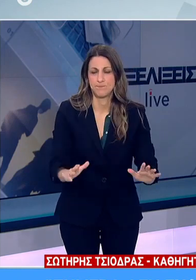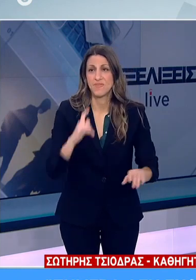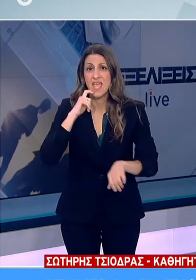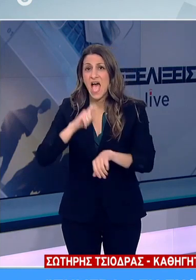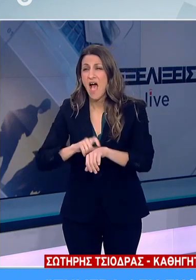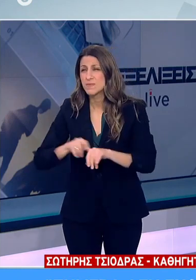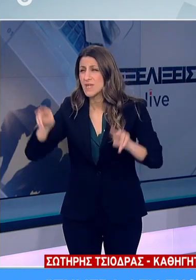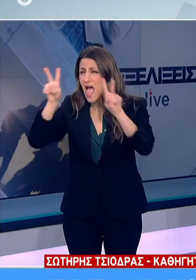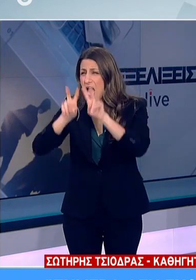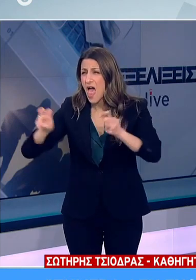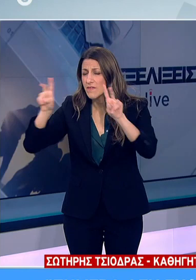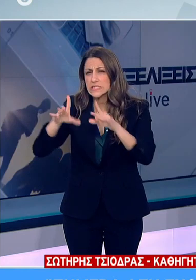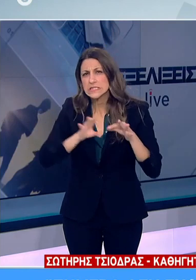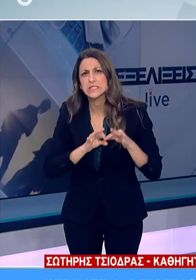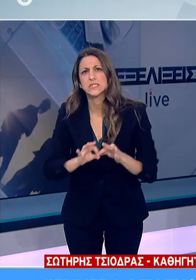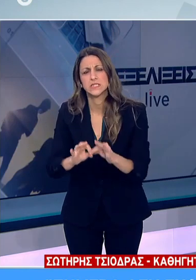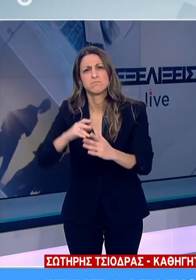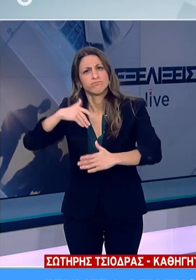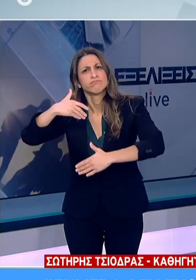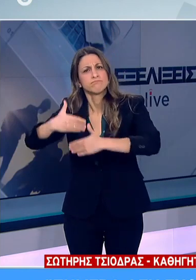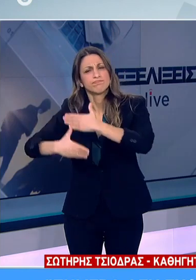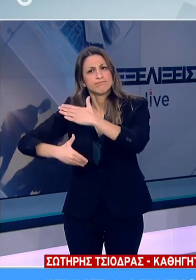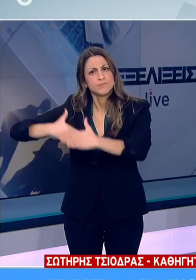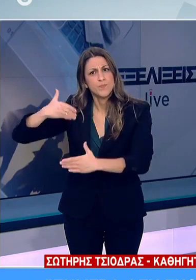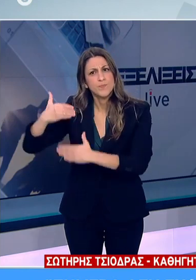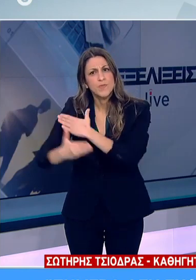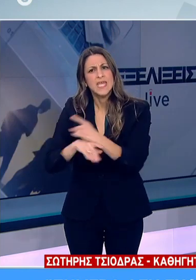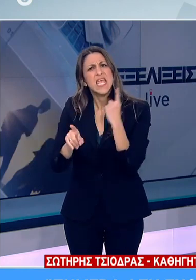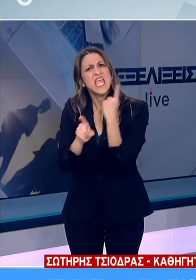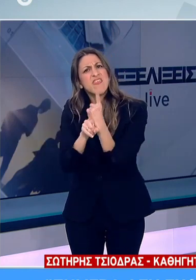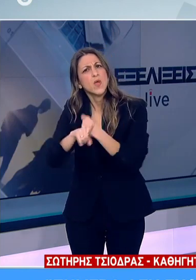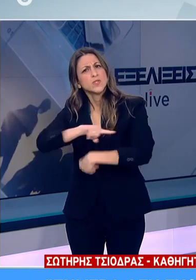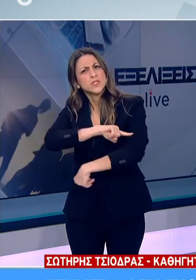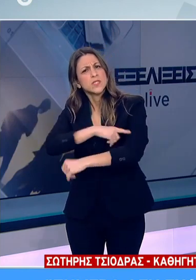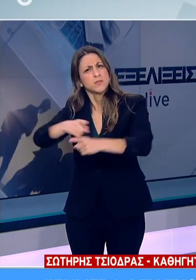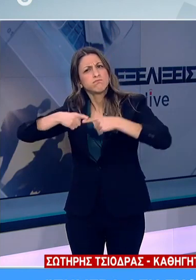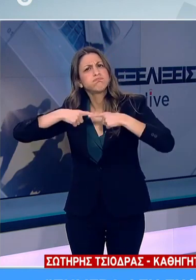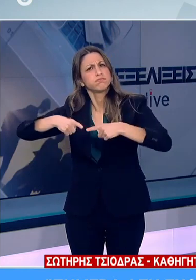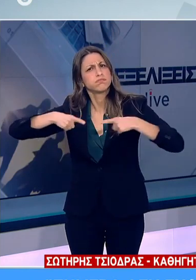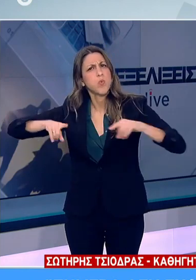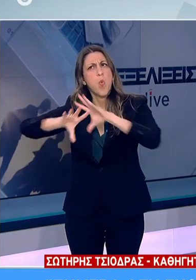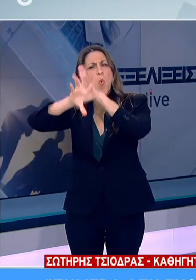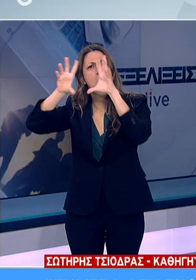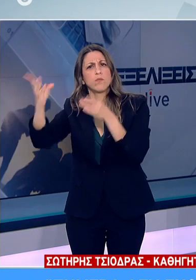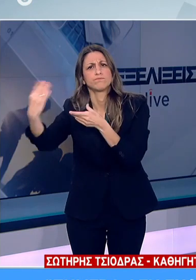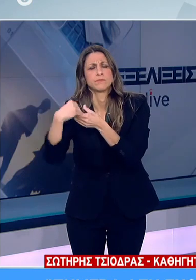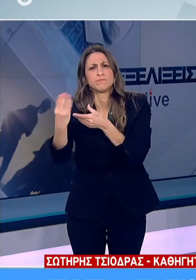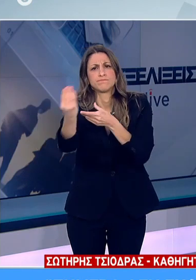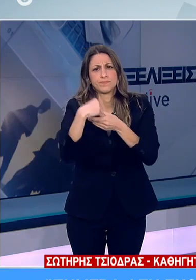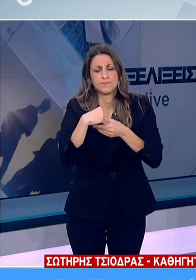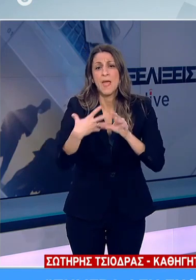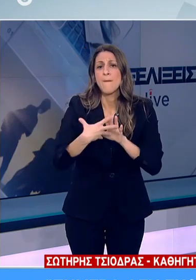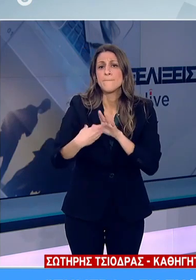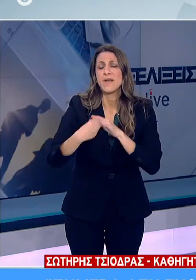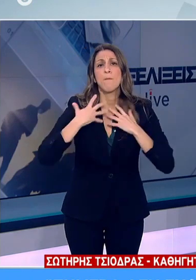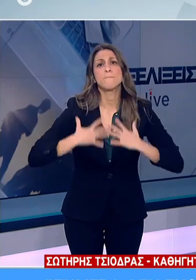συνεχίζεται και σε αυτήν συμβάλλουν επίσης ιατρικές ειδικότητες που δεν φαίνονται εκ πρώτης όψης να εμπλέκονται στη διάγνωση της λίμωξης, όπως